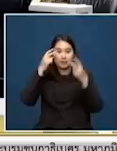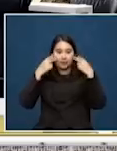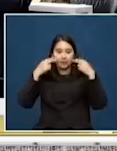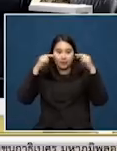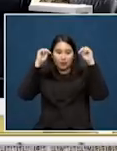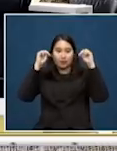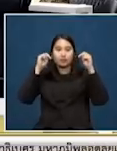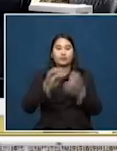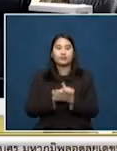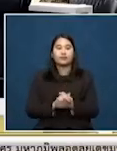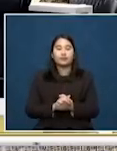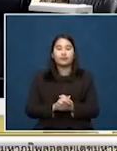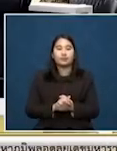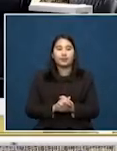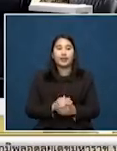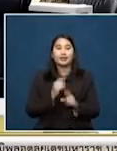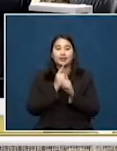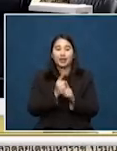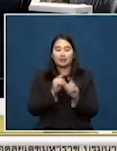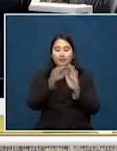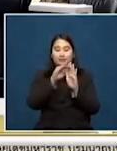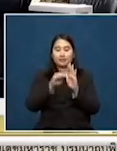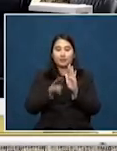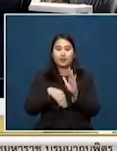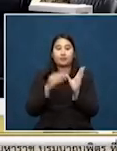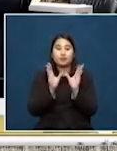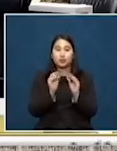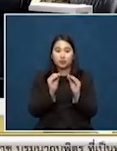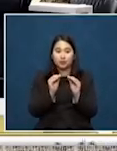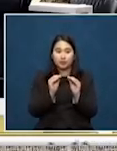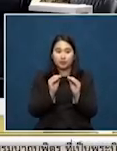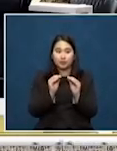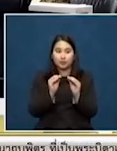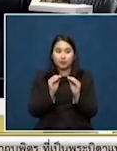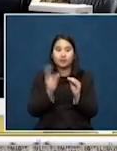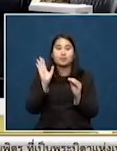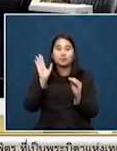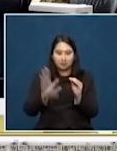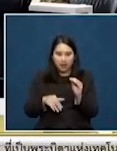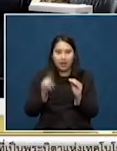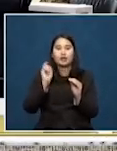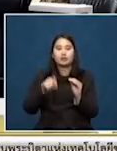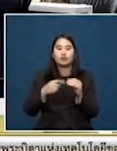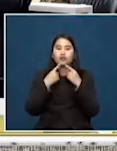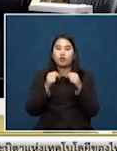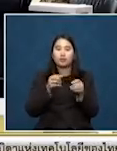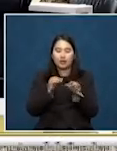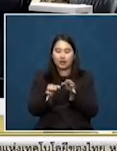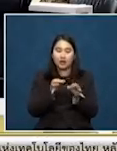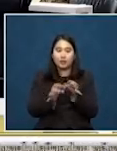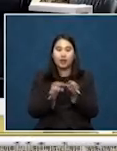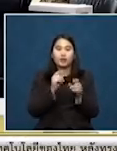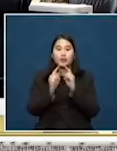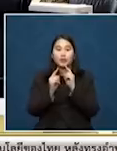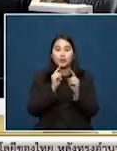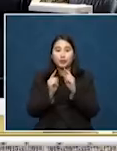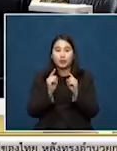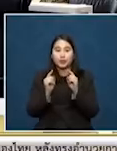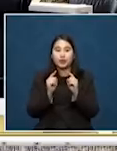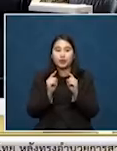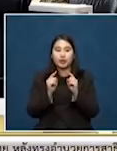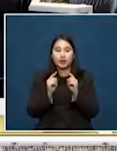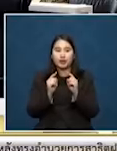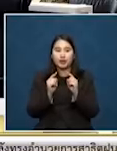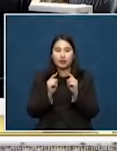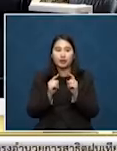ไรทับกันหรือเปล่า อันนี้ก็ไม่ต้องไปตรวจสอบ อันนี้จริงๆอ่ะคุณโตโต้คุณชาดาไทเศรษฐ์ในฐานะรัฐมนตรีช่วยว่าการกระทรว